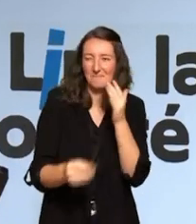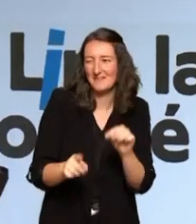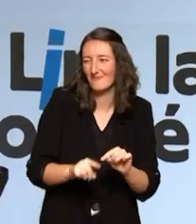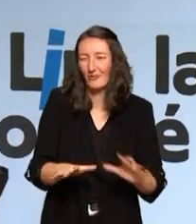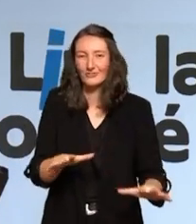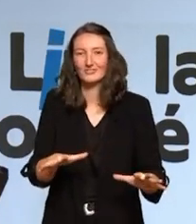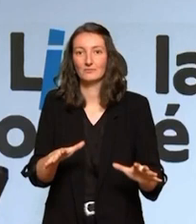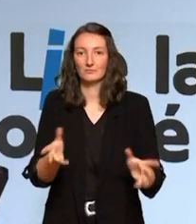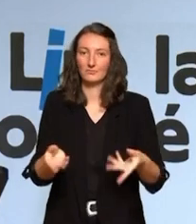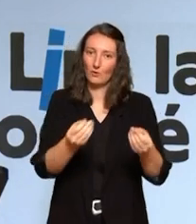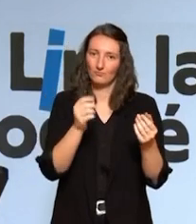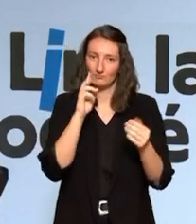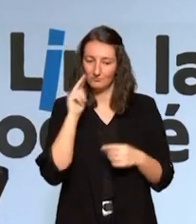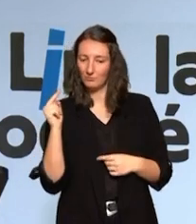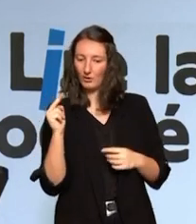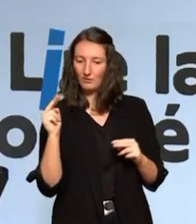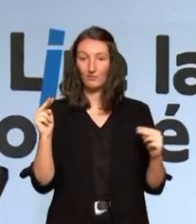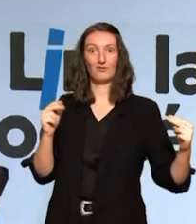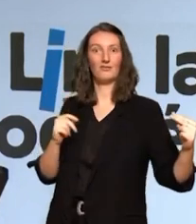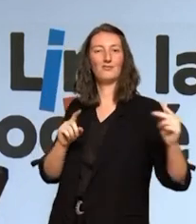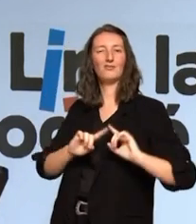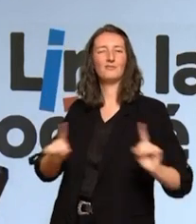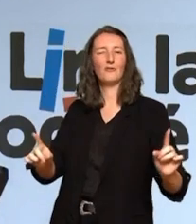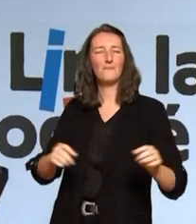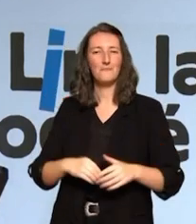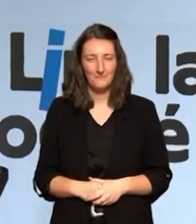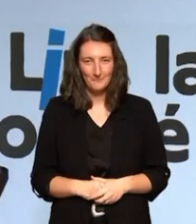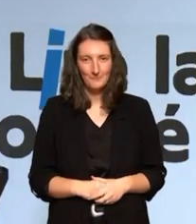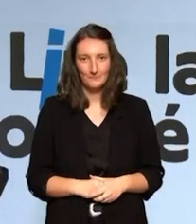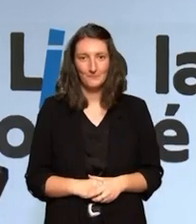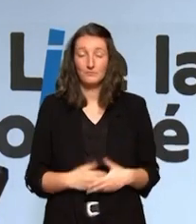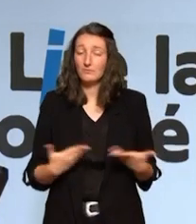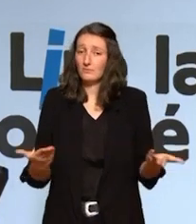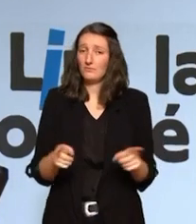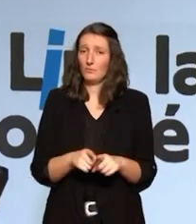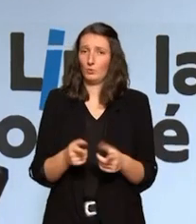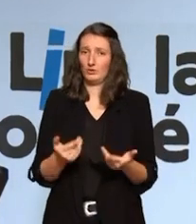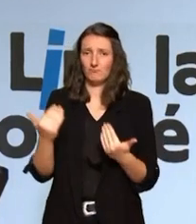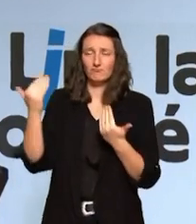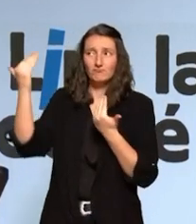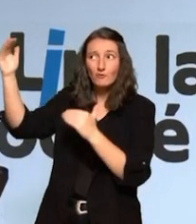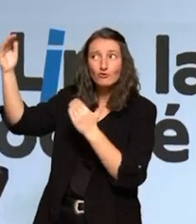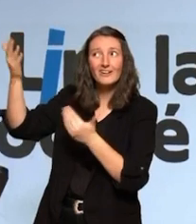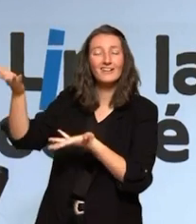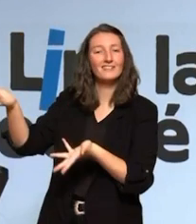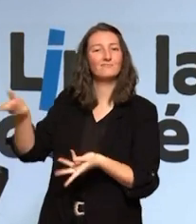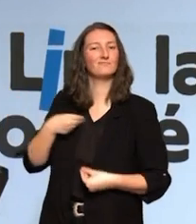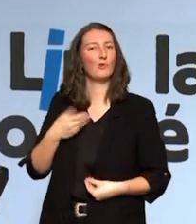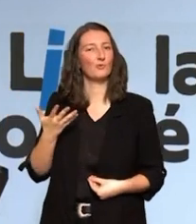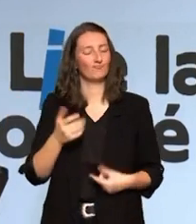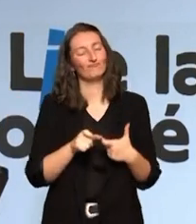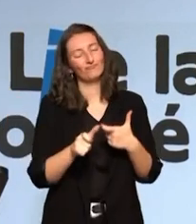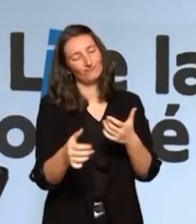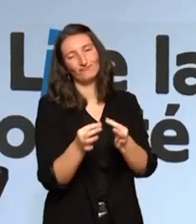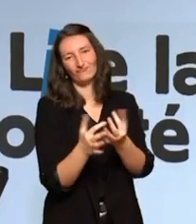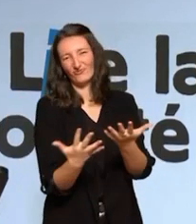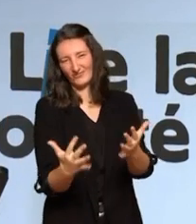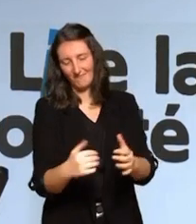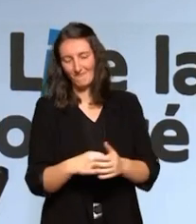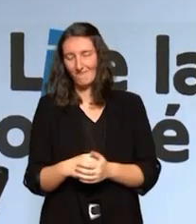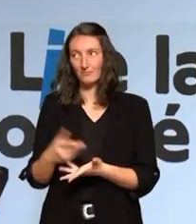pu entendre ou voir ailleurs. Elle nous permet aussi, et je termine par là, de comprendre